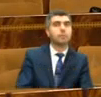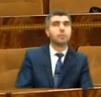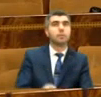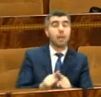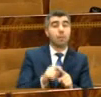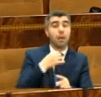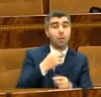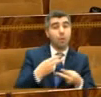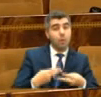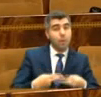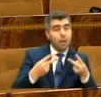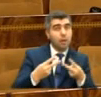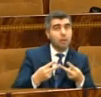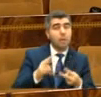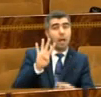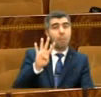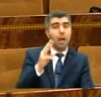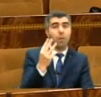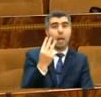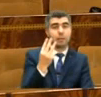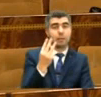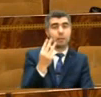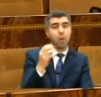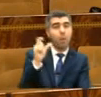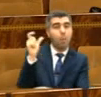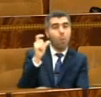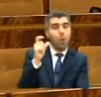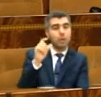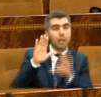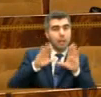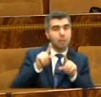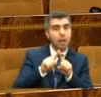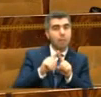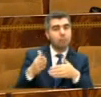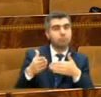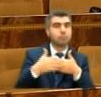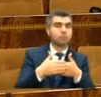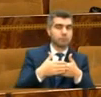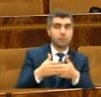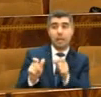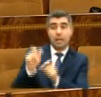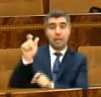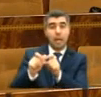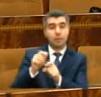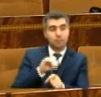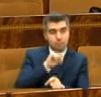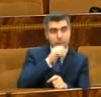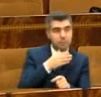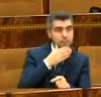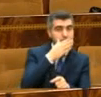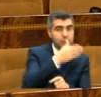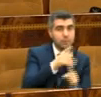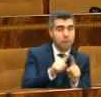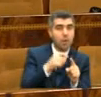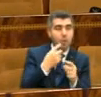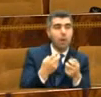بأن عندنا 34 مسجد دابا مغلقة من المصلين. يعني تصور معايا سيد الوزير، كل دوار فيه